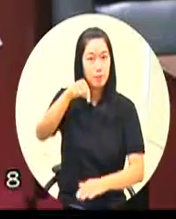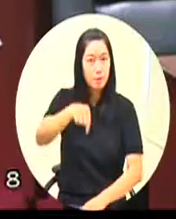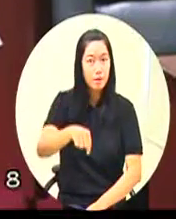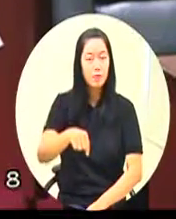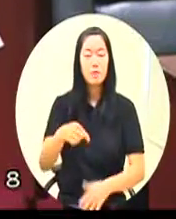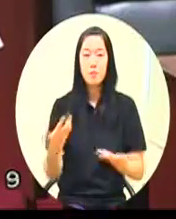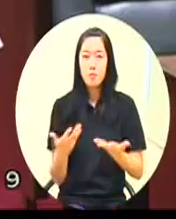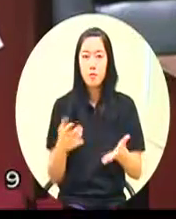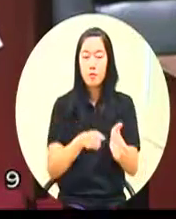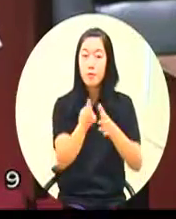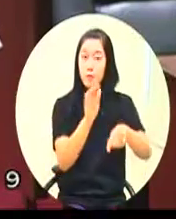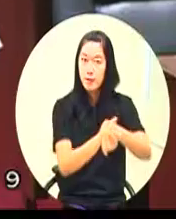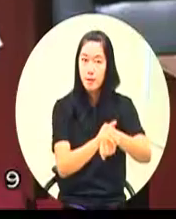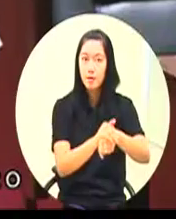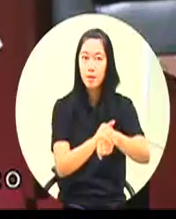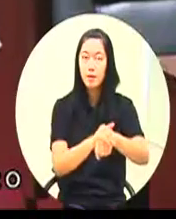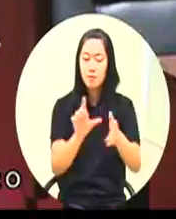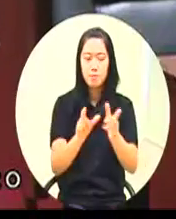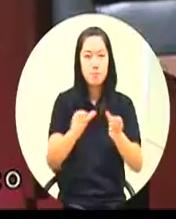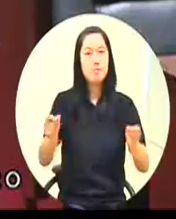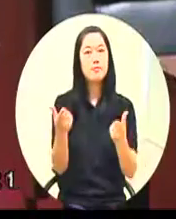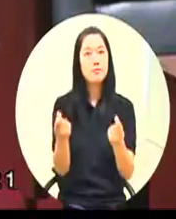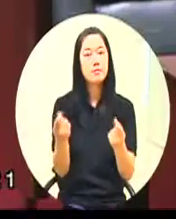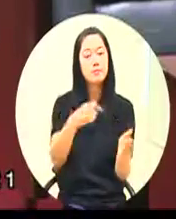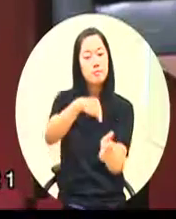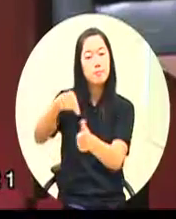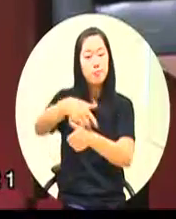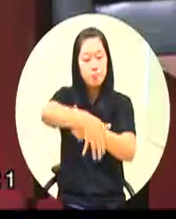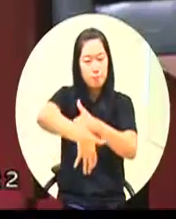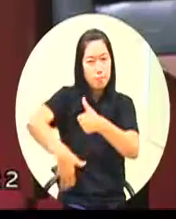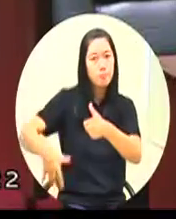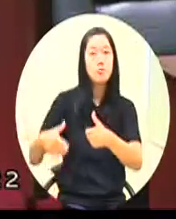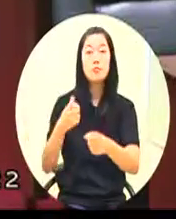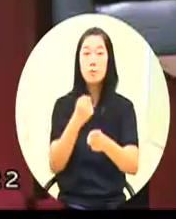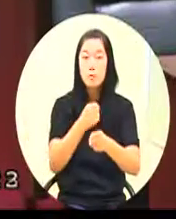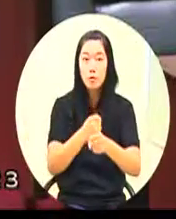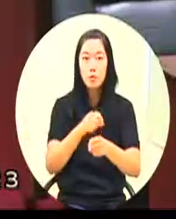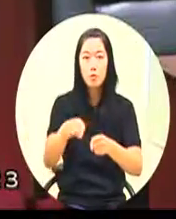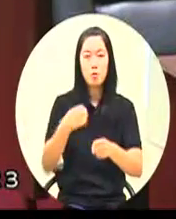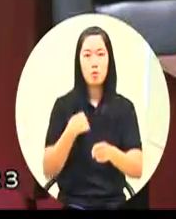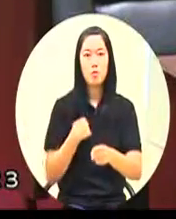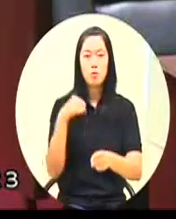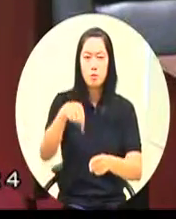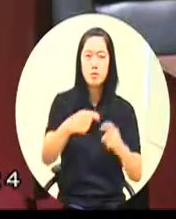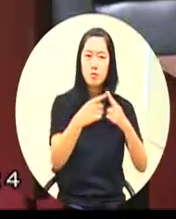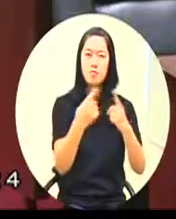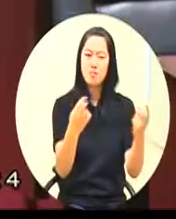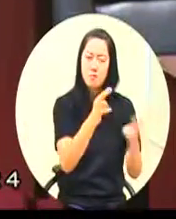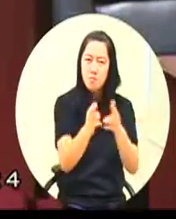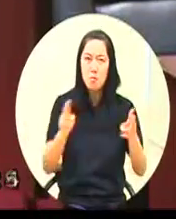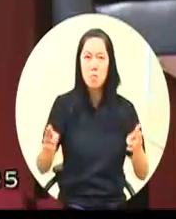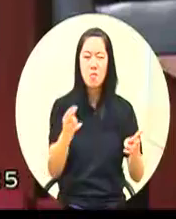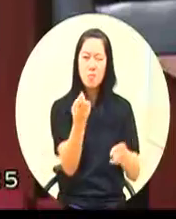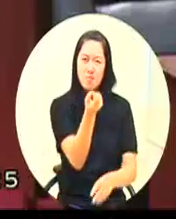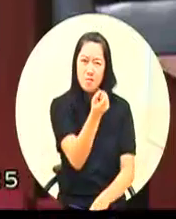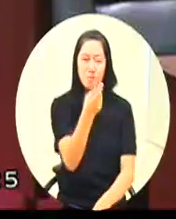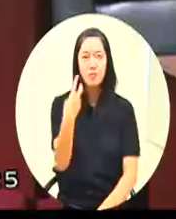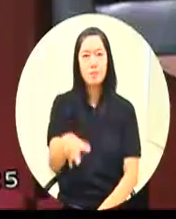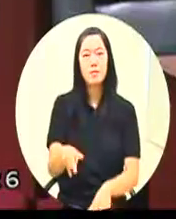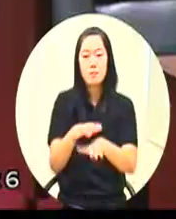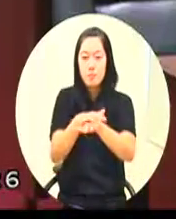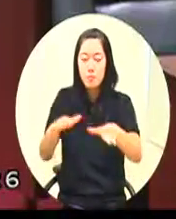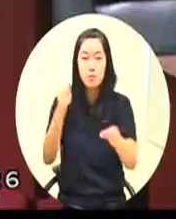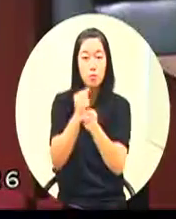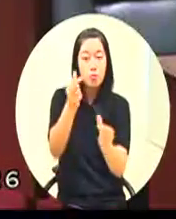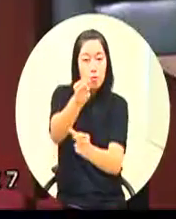的一个专家了，因为长期也都在教育体系，我们怎么善用目前有限的人力，然后来把这个安全做